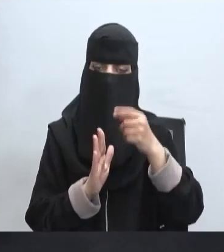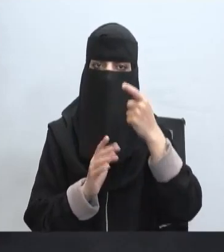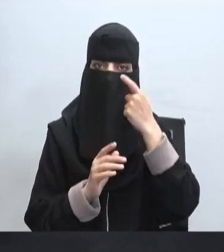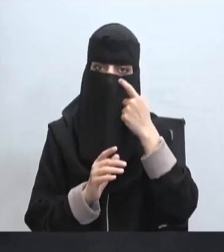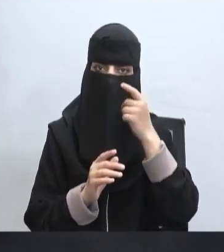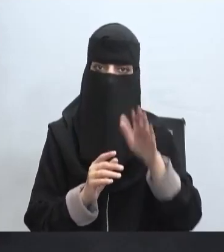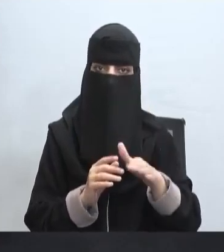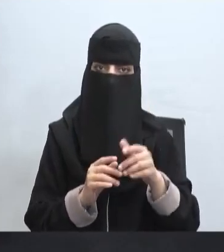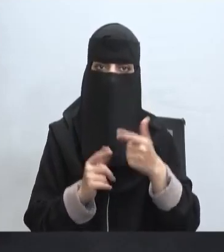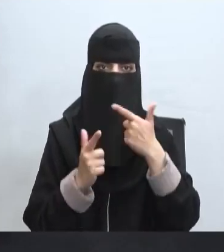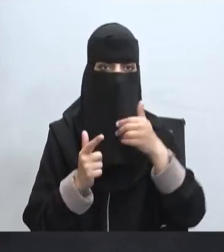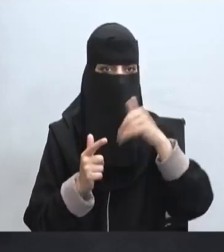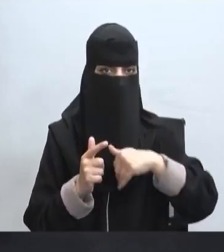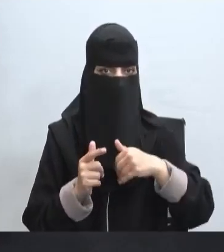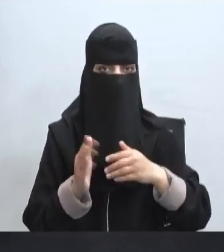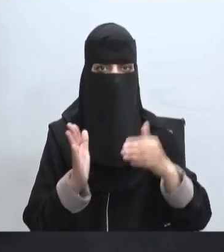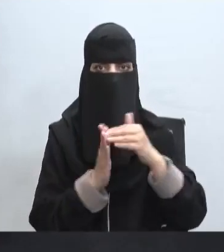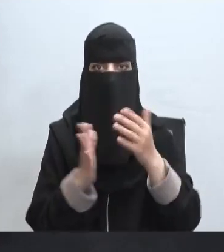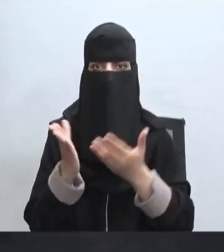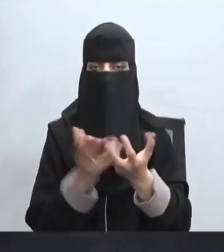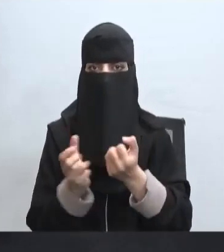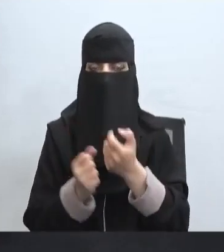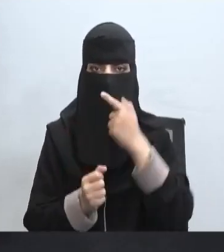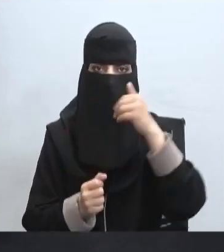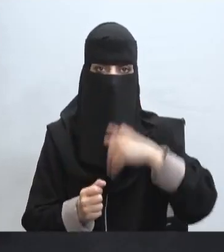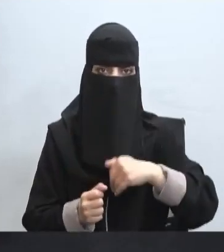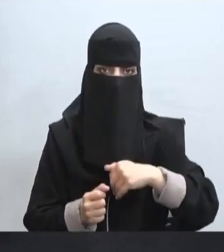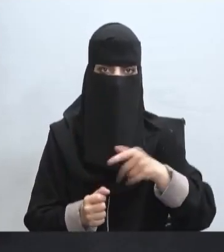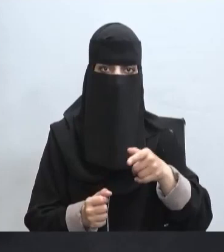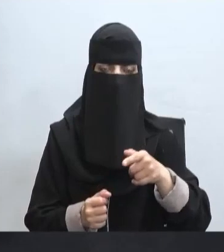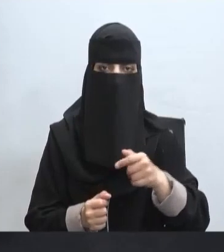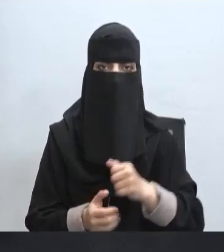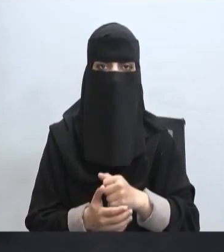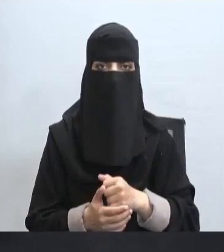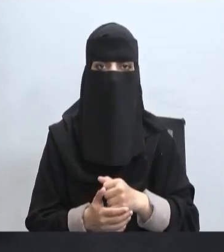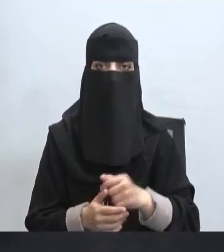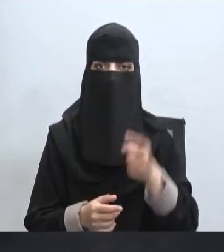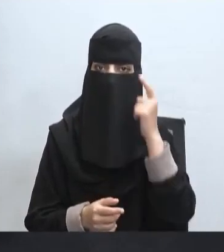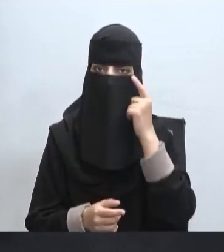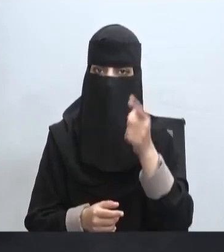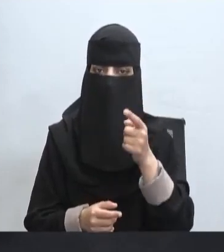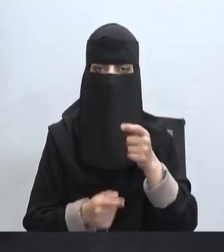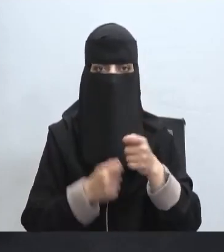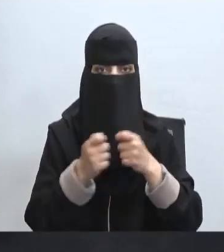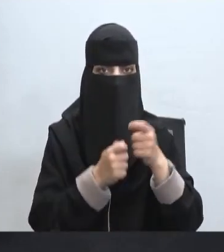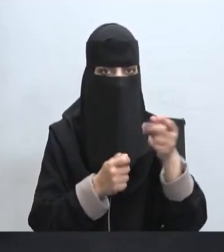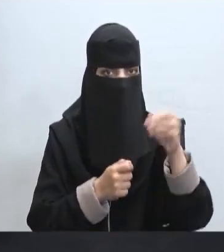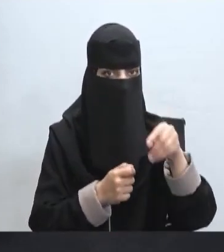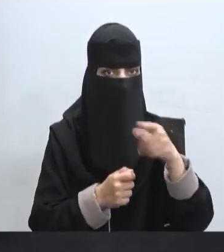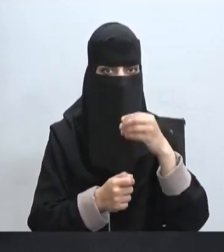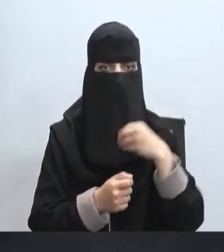المعيشيه التي تريدها وتحقق حاجاتك ورغباتك متى ما كان لديك استثمارات تعود